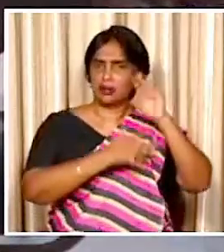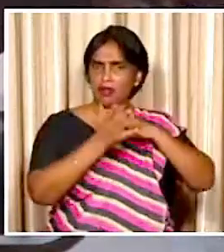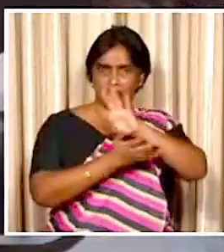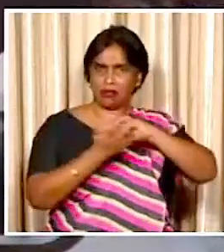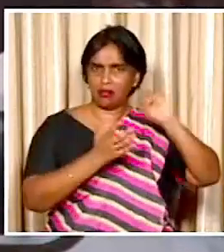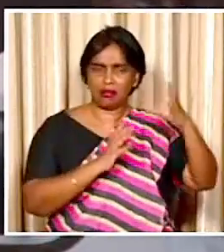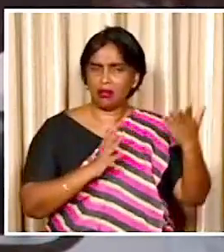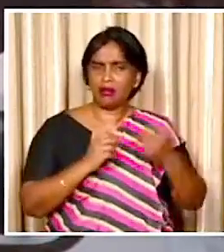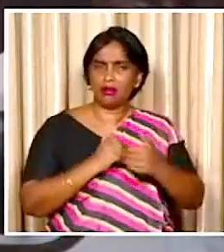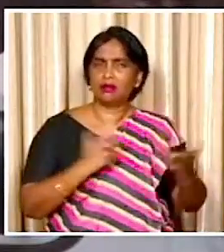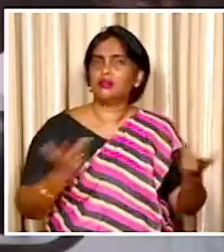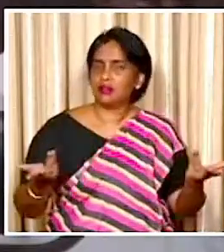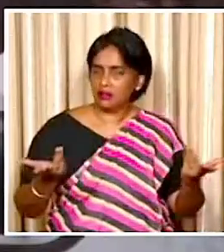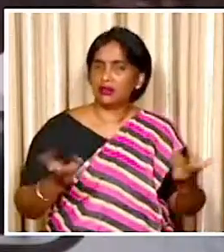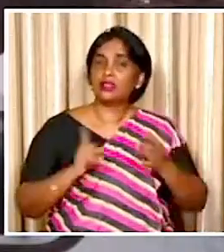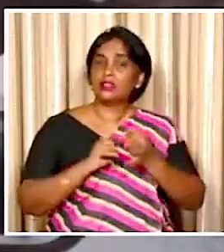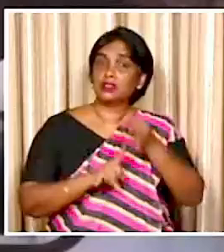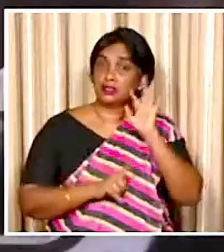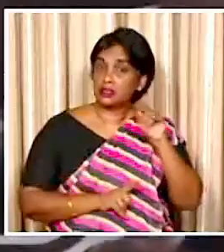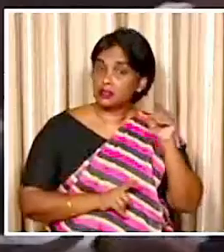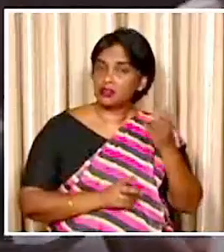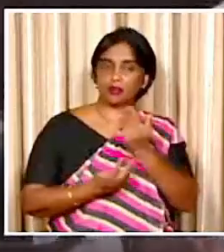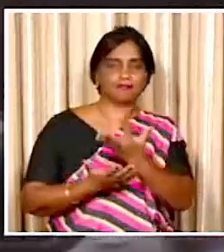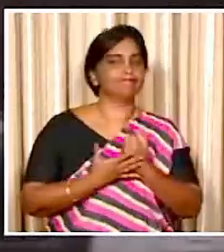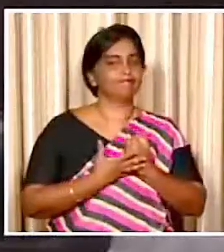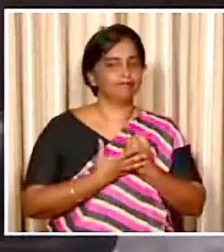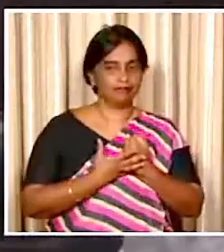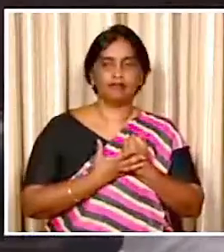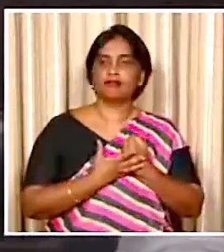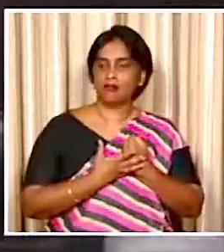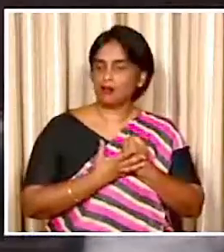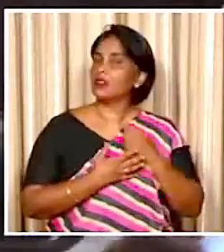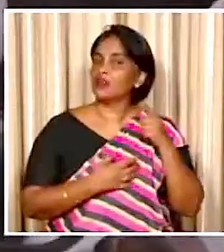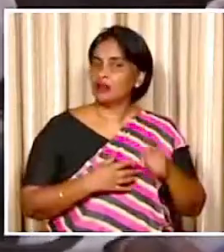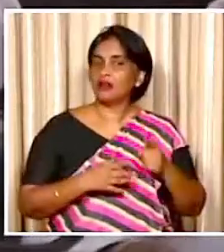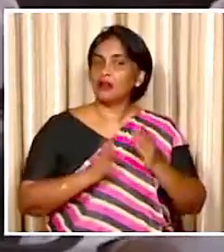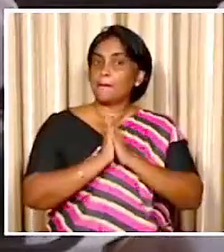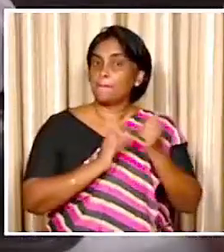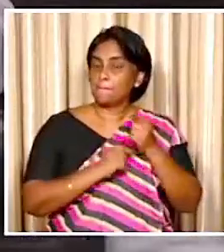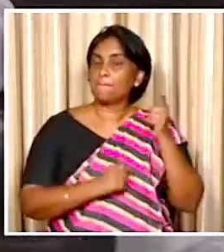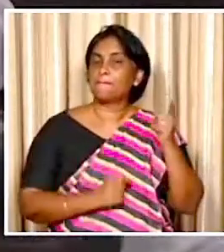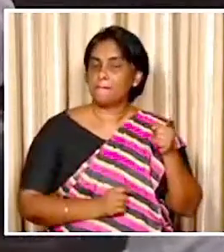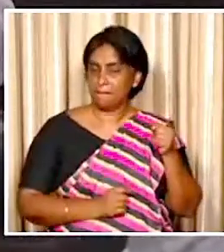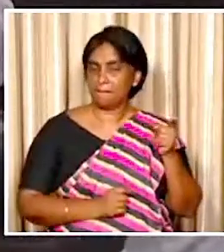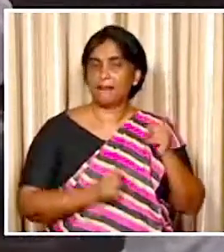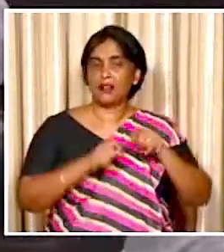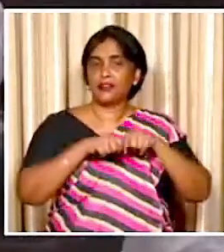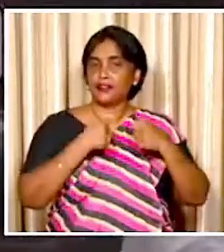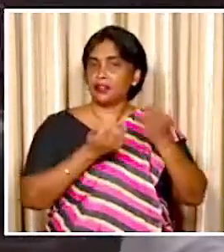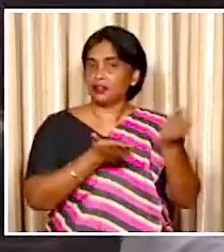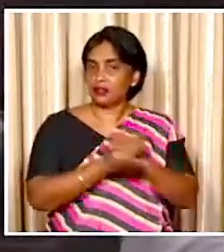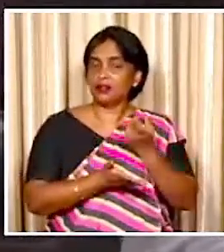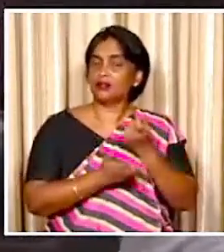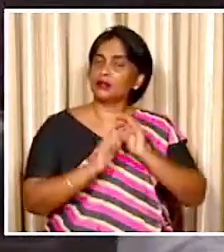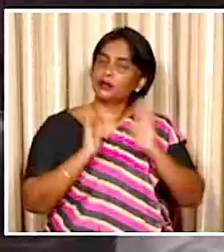තියෙන්නේ. ඒක නෙමෙයිනේ මේ කරන්නේ. මේ කරන්නේ ජනාධිපතිවරයා අතට ගන්න. මෙතෙක් ඔය මහවිහාරයට එහෙම වියදම් වෙන් කරලා තිබිච්ච